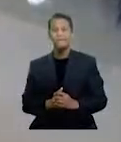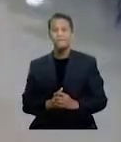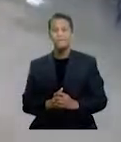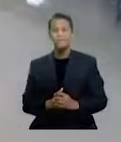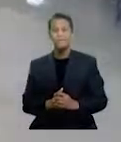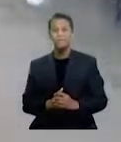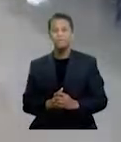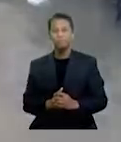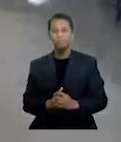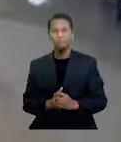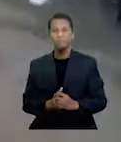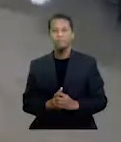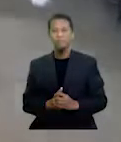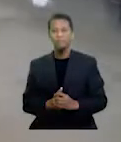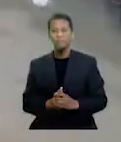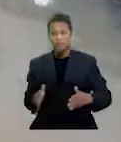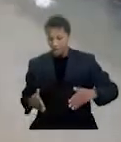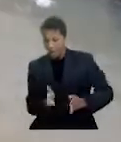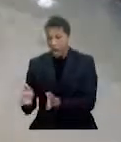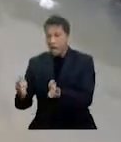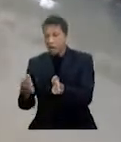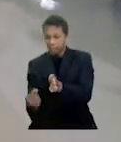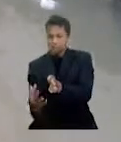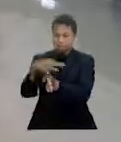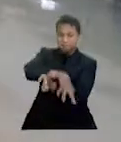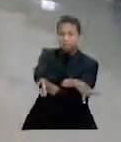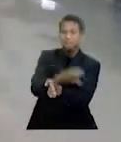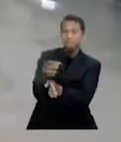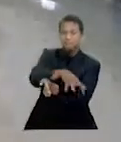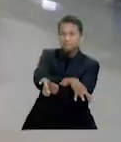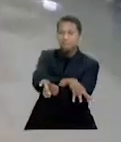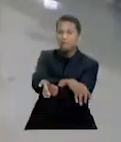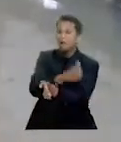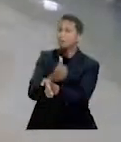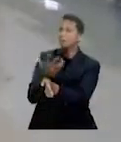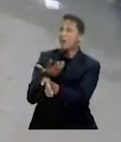Karena kali meluap, jadi pada masuk dari sela-sela.